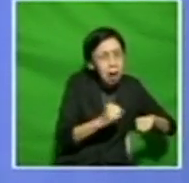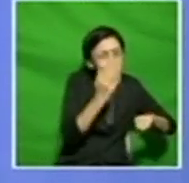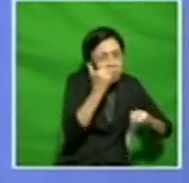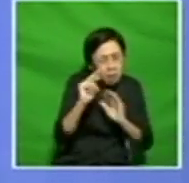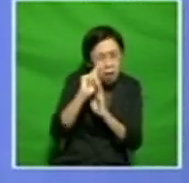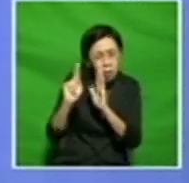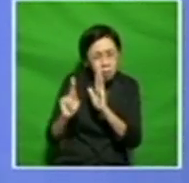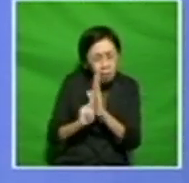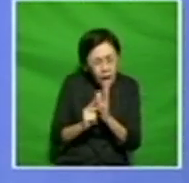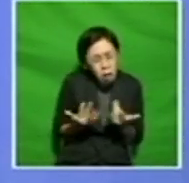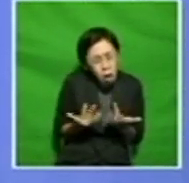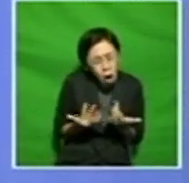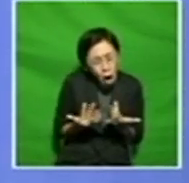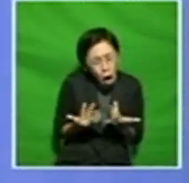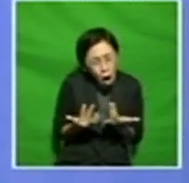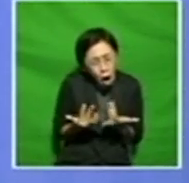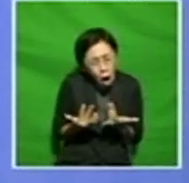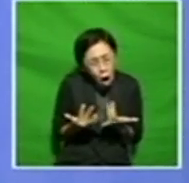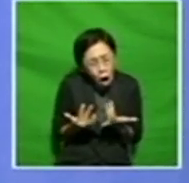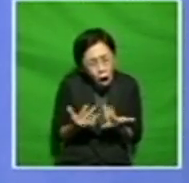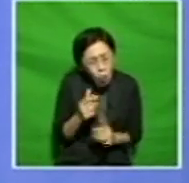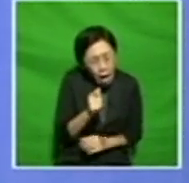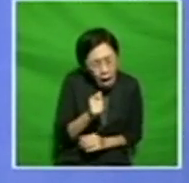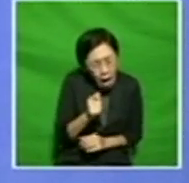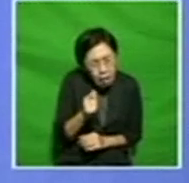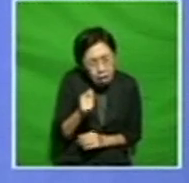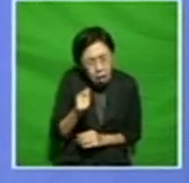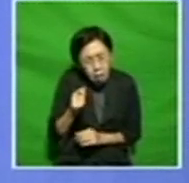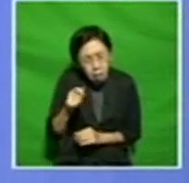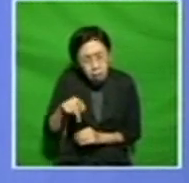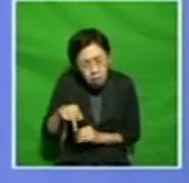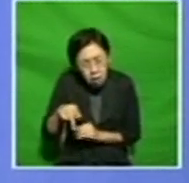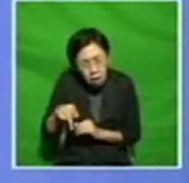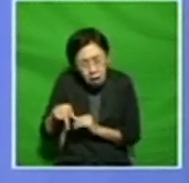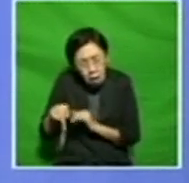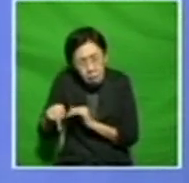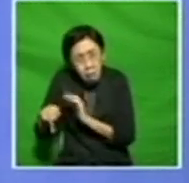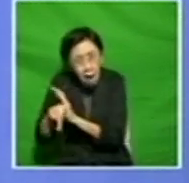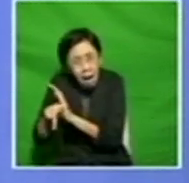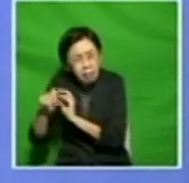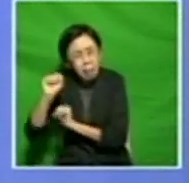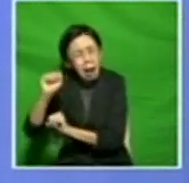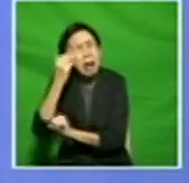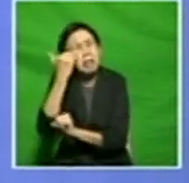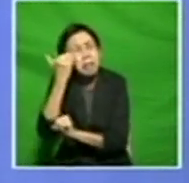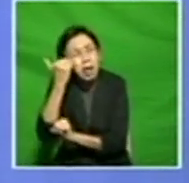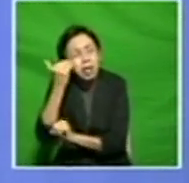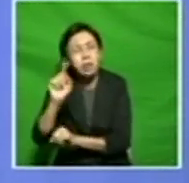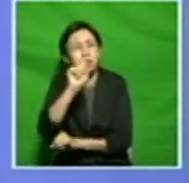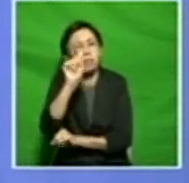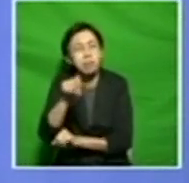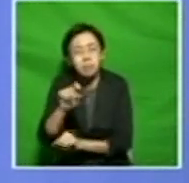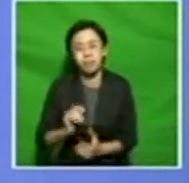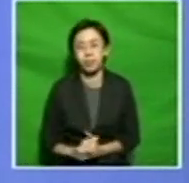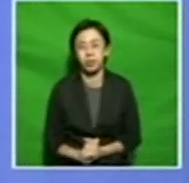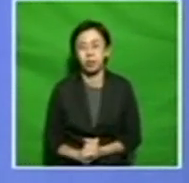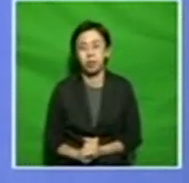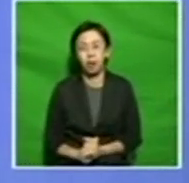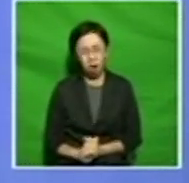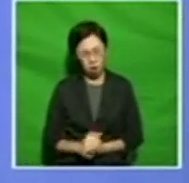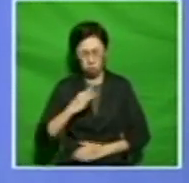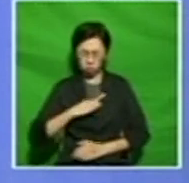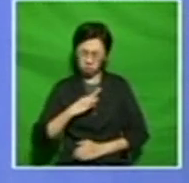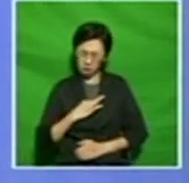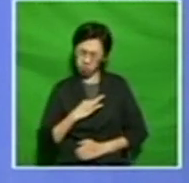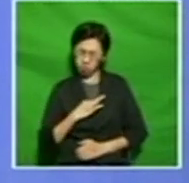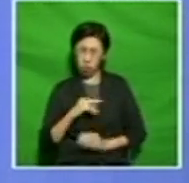กาศจึงทอดเวลาข้ามวันอังคารวันพุธไปจนกระทั่งไปใช้เอาในวันพฤหัสเสมือนหนึ่งจะไม่ฉุกเฉิน